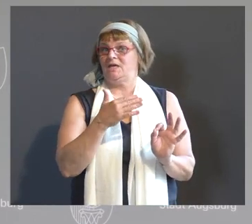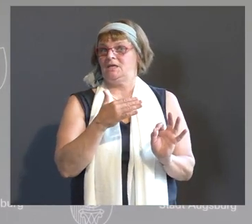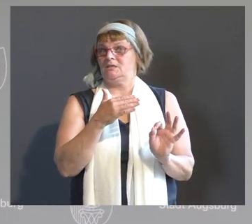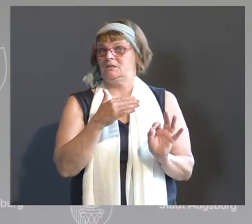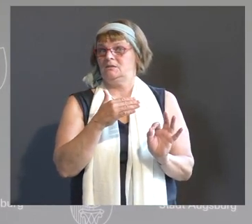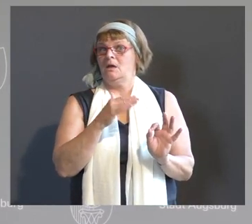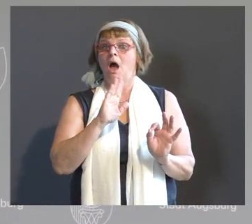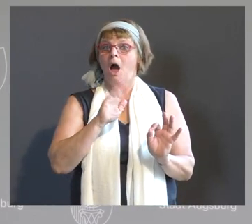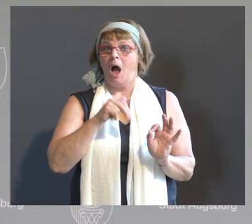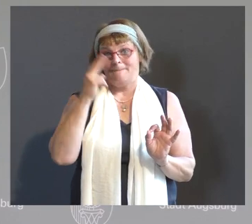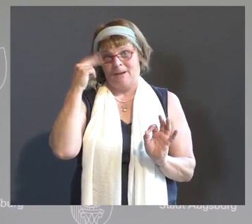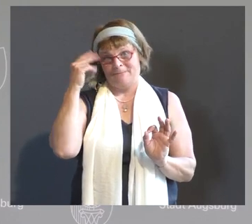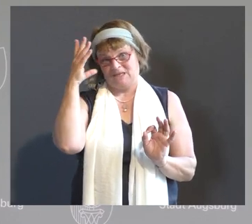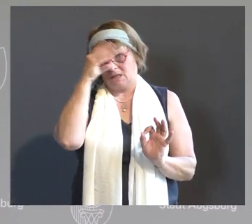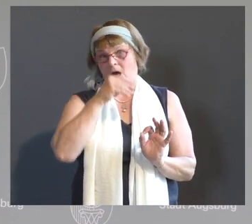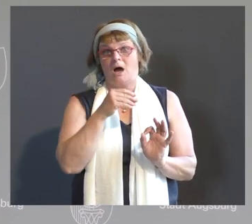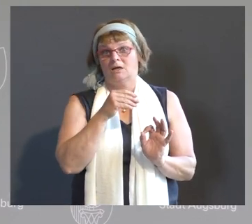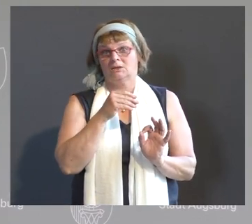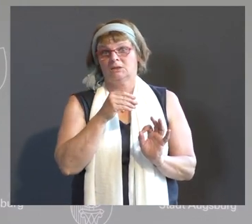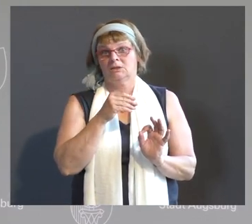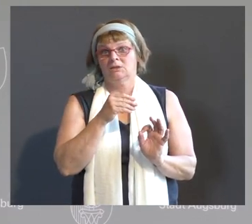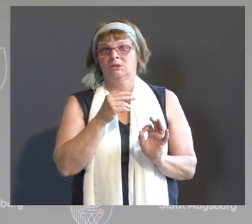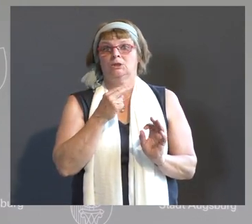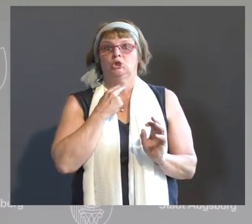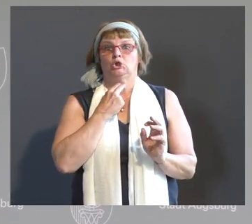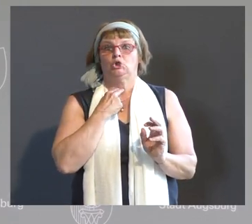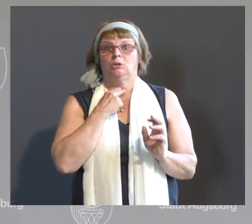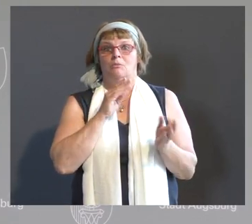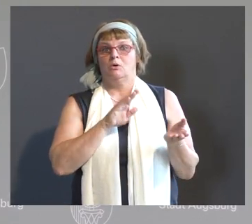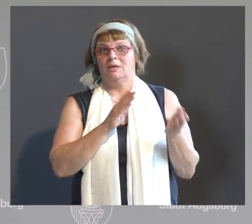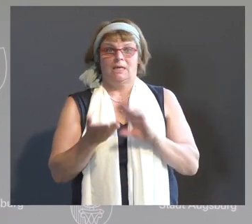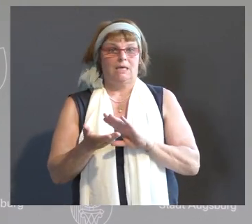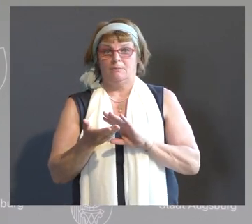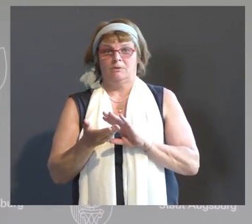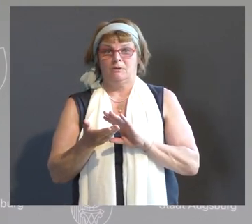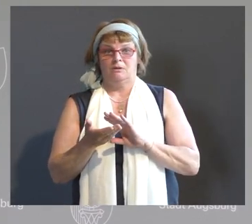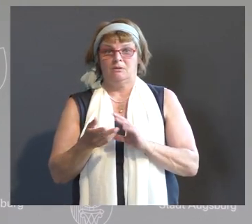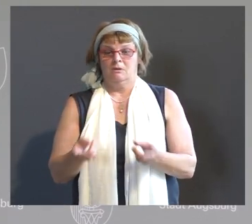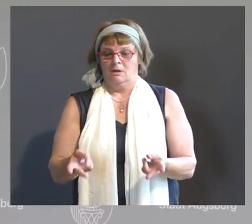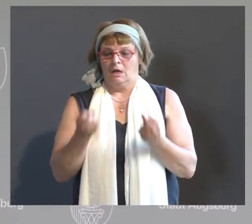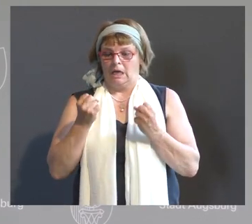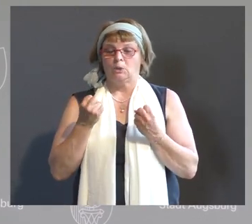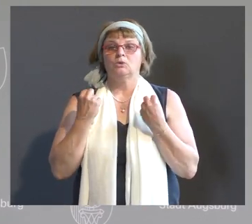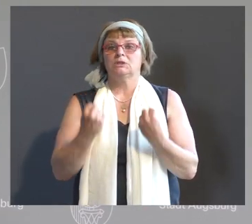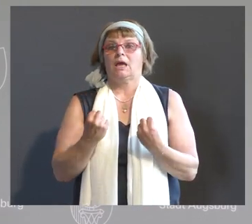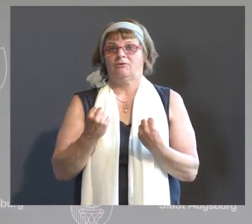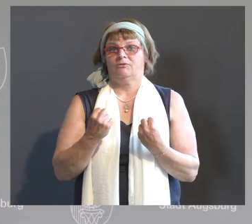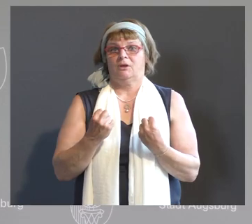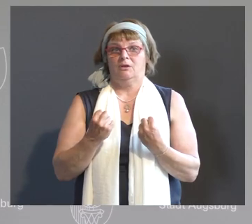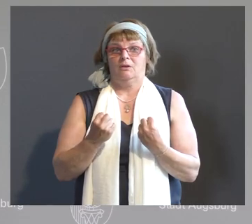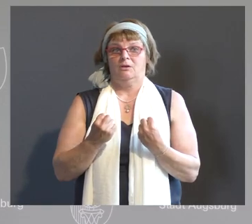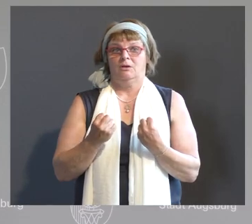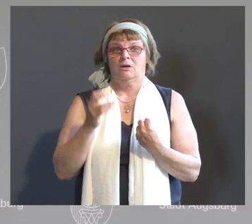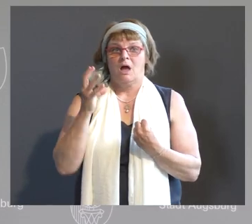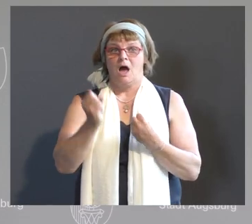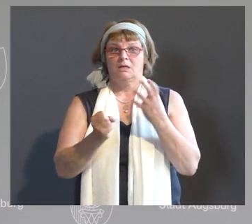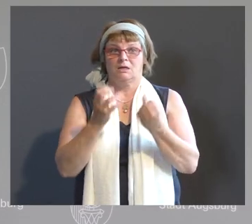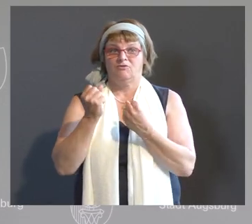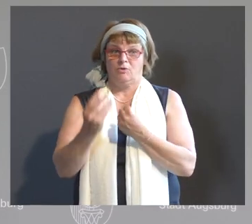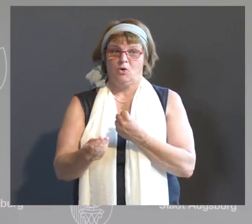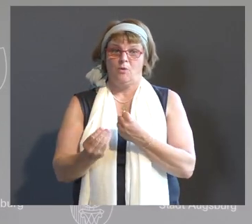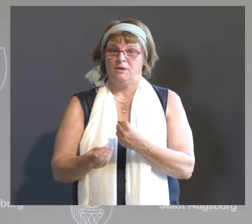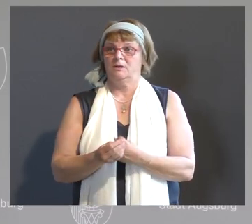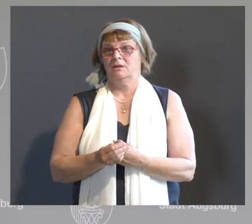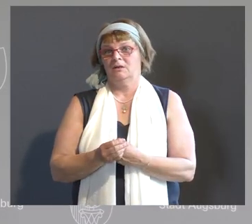mit der Polizei letztlich an dieser Stelle auseinanderzusetzen, auf Rettungskräfte loszugehen und Flaschen zu werfen. Und die PE Augsburg-Mitte wird das nicht